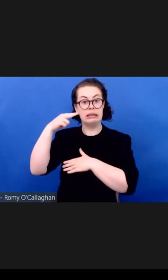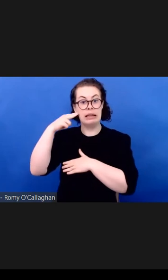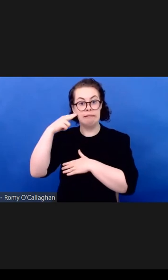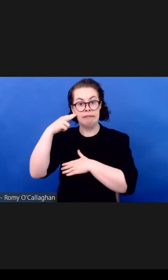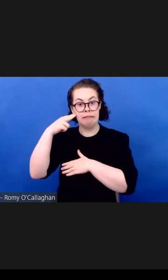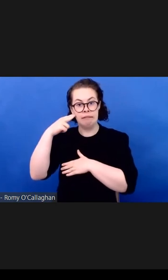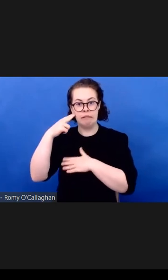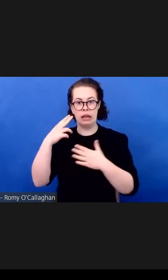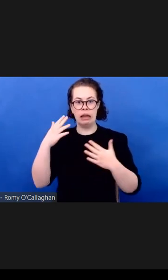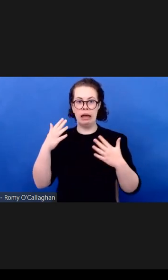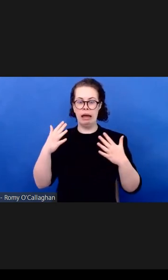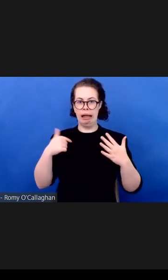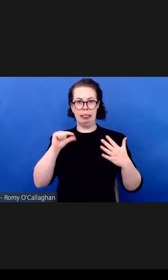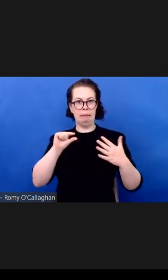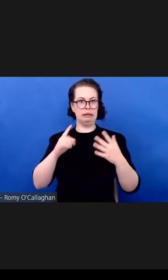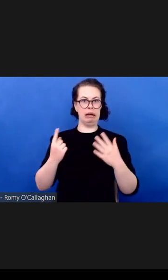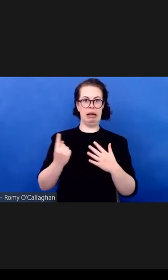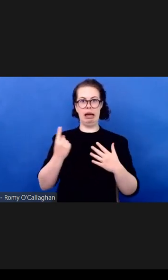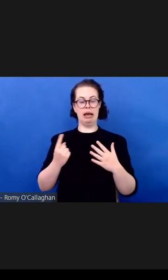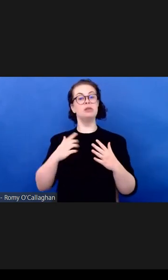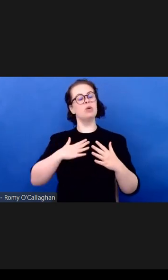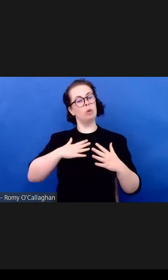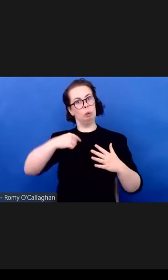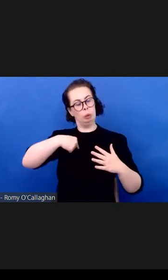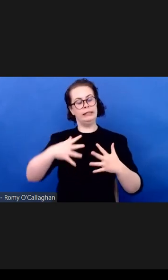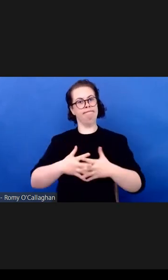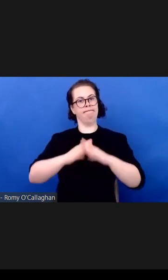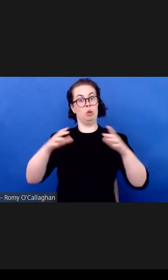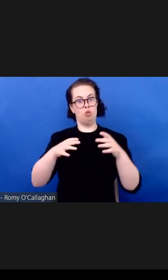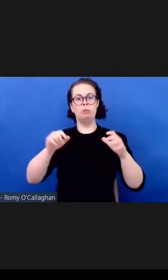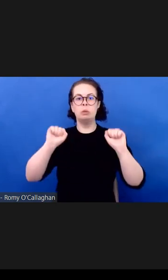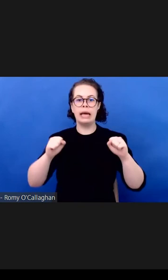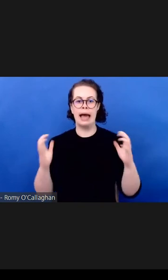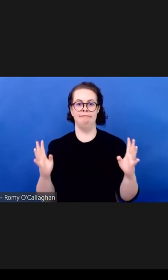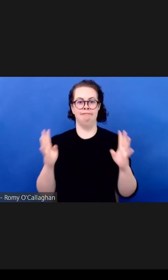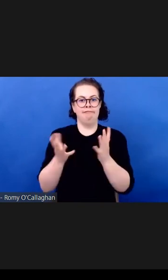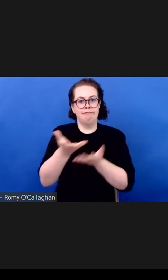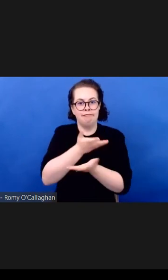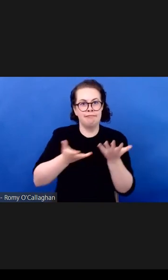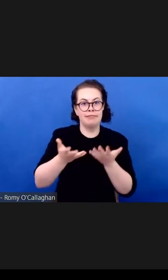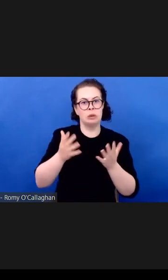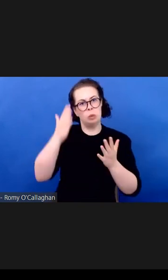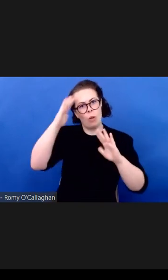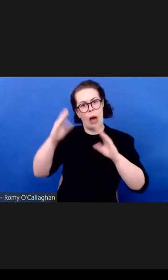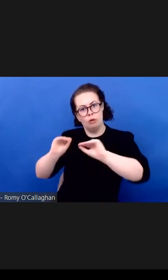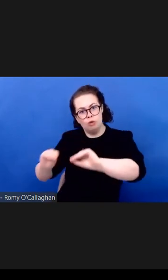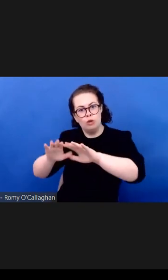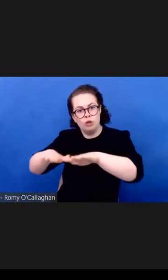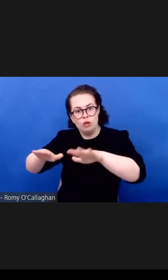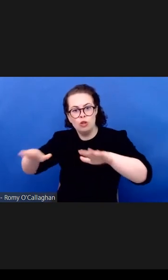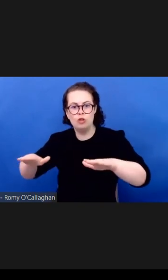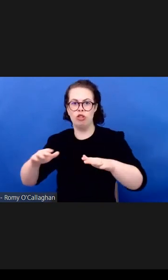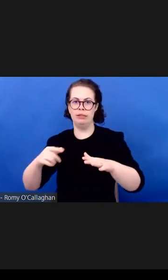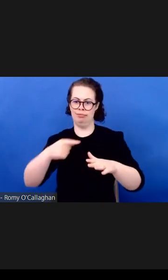নিয়ে আমরা দল তৈরি করছি, যাতে আমরা বাচ্চাকে কিভাবে মানে পড়াবো, একে অপরের সাথে যোগাযোগ করব, আর